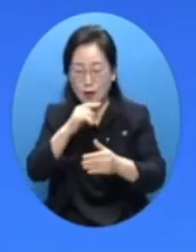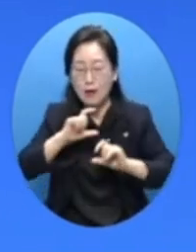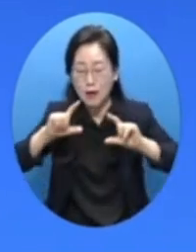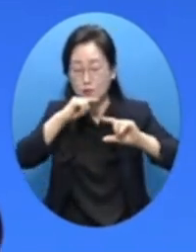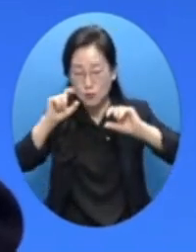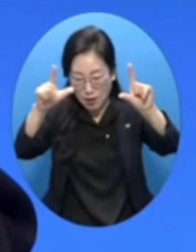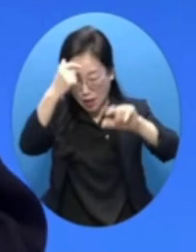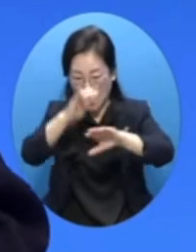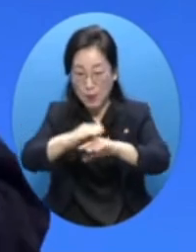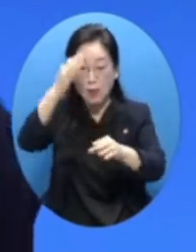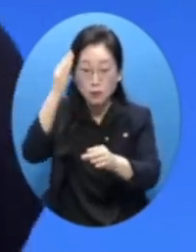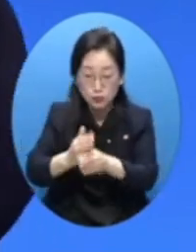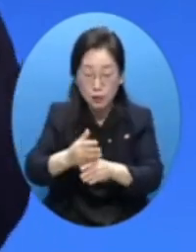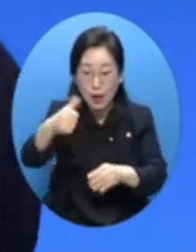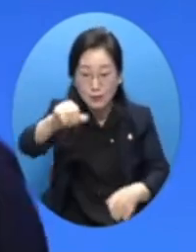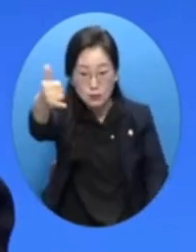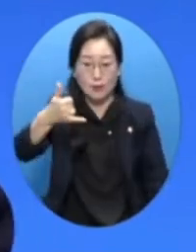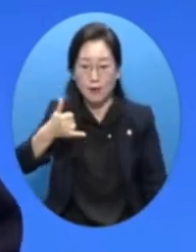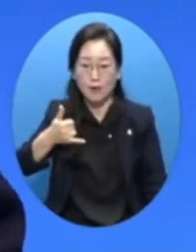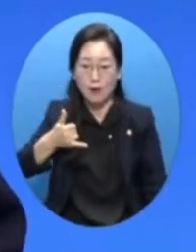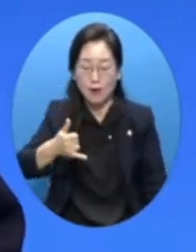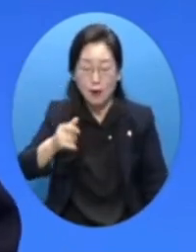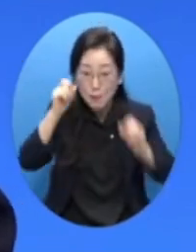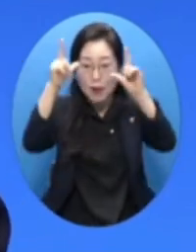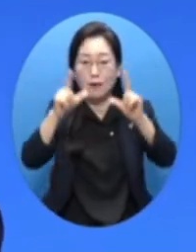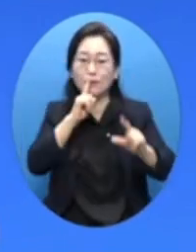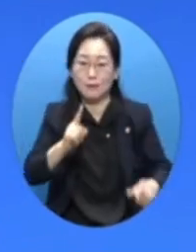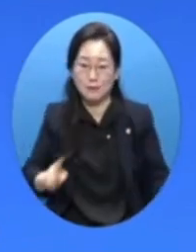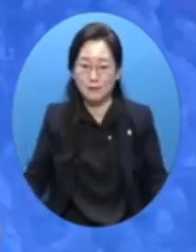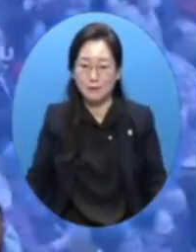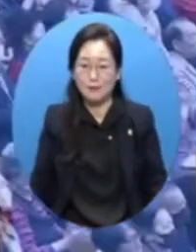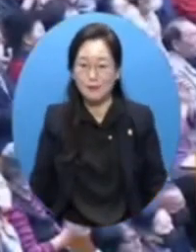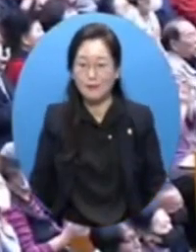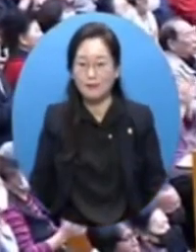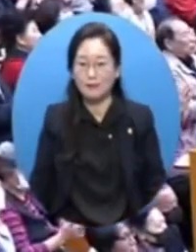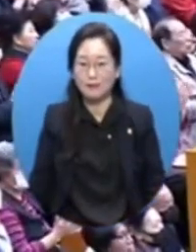끝났는데 전화가 왔습니다. 아들이 눈을 떴다고 전화가 왔습니다.